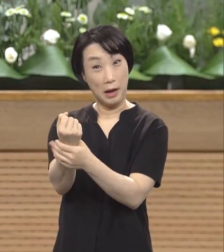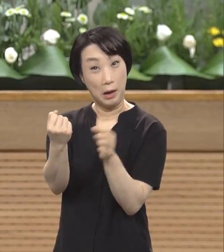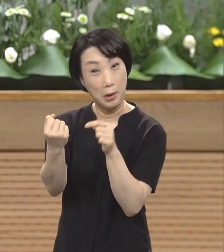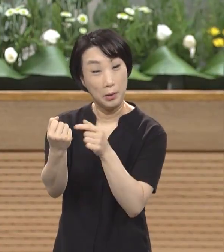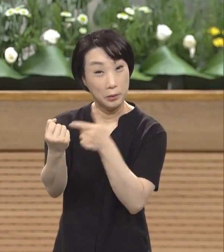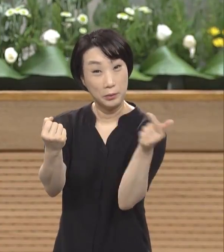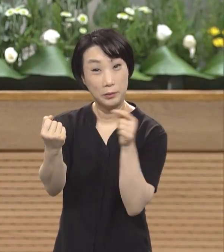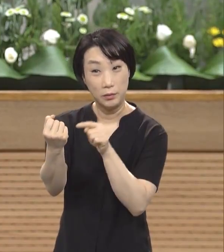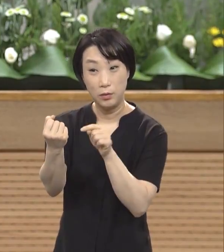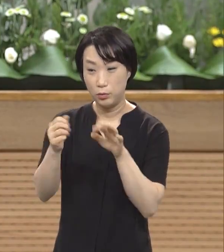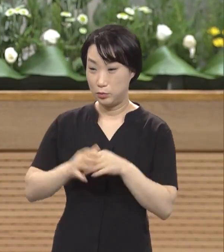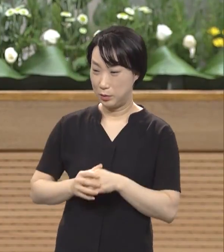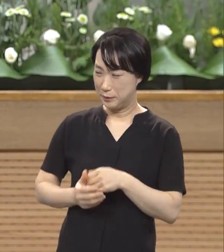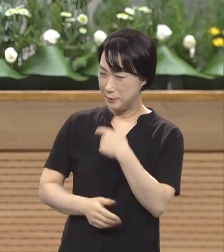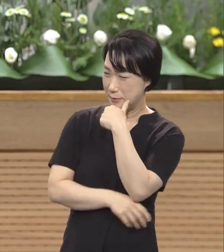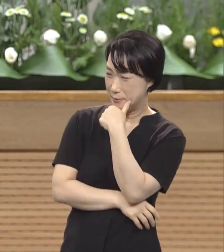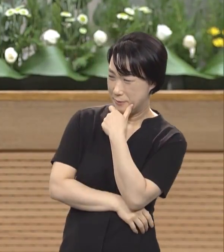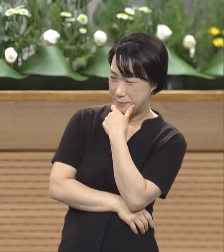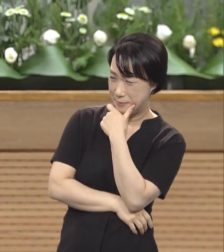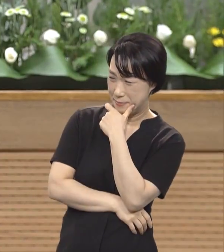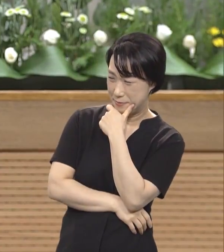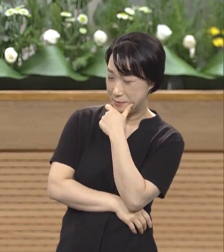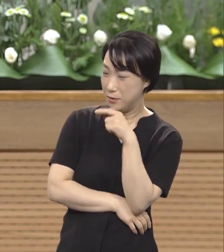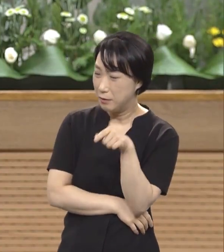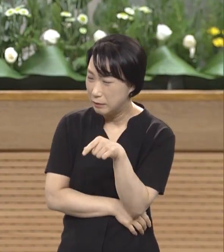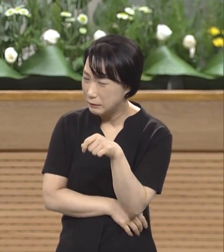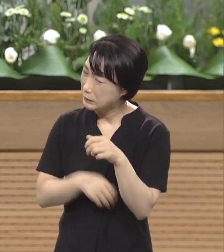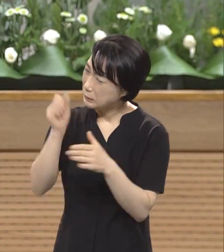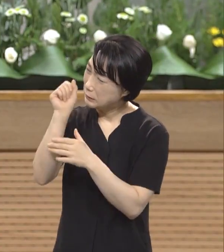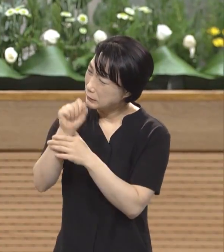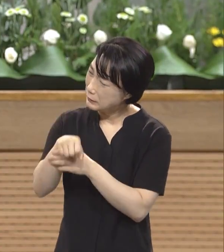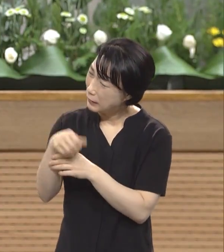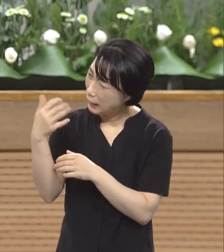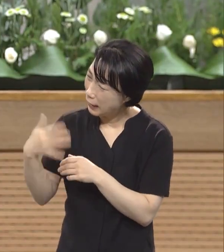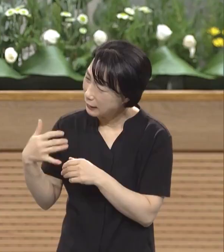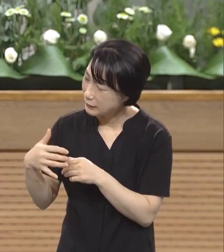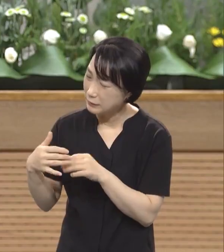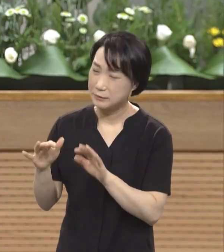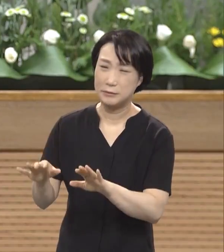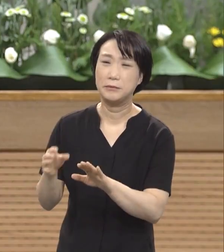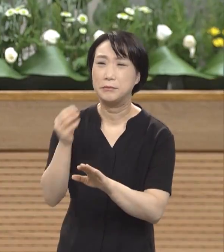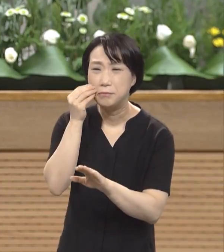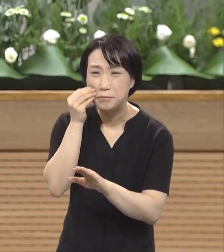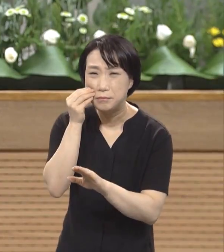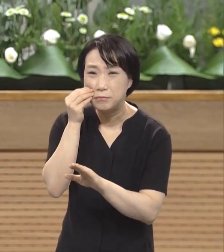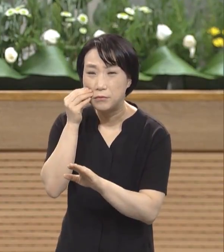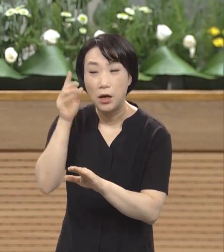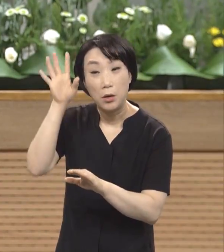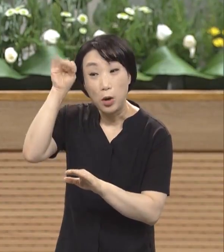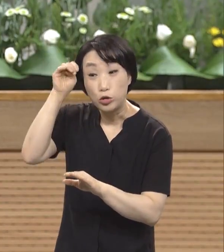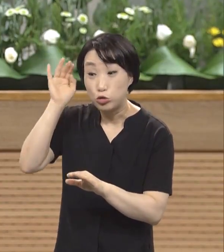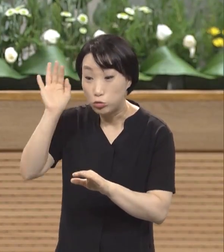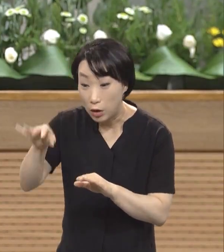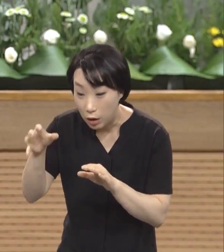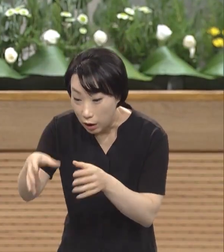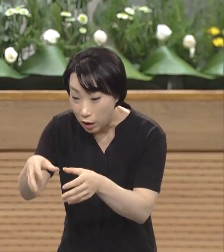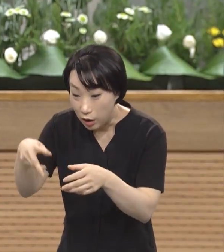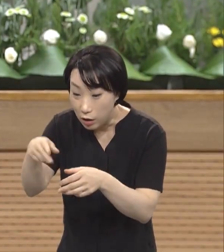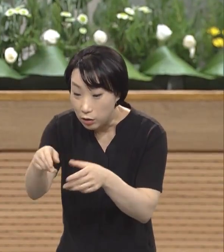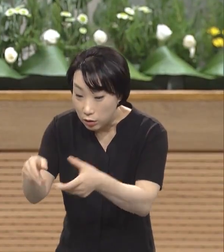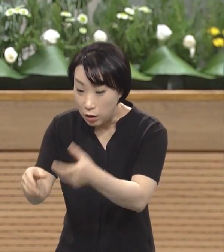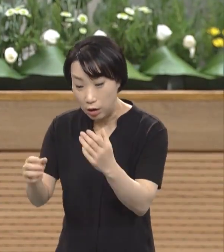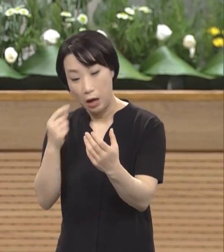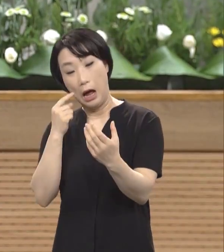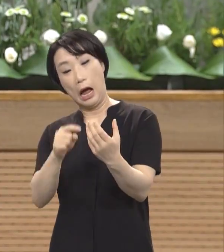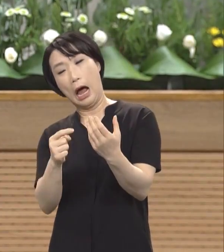근데 가만히 참외를 주다 보니까 덜 익은 것 같아서 놔뒀더니 며칠 있다 따보니까